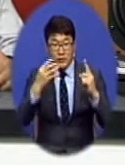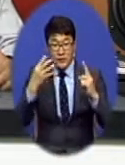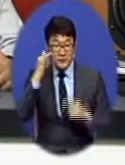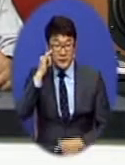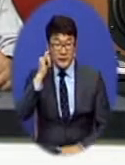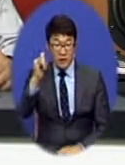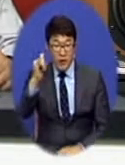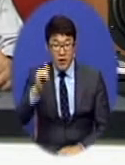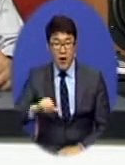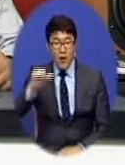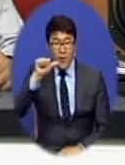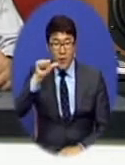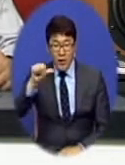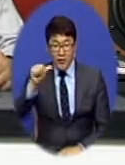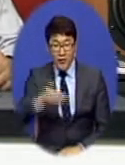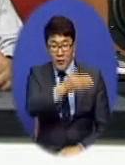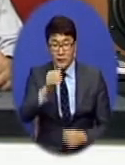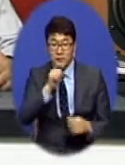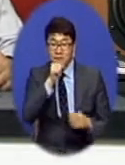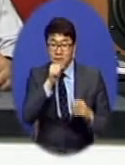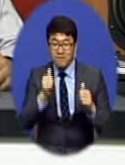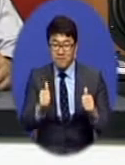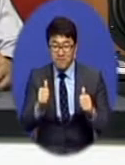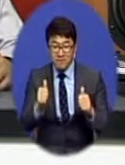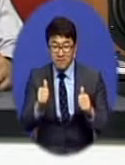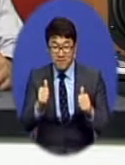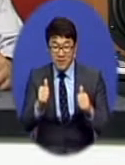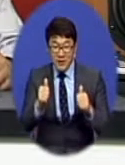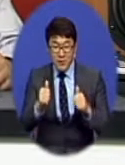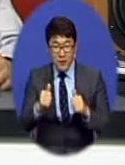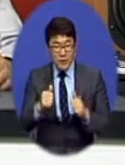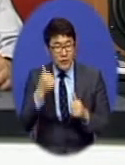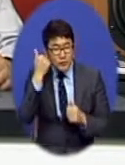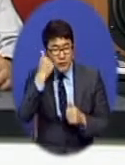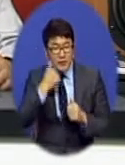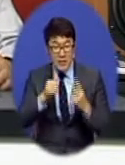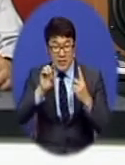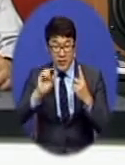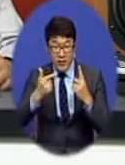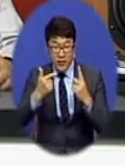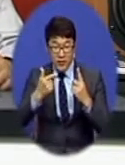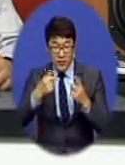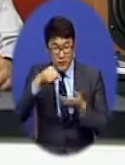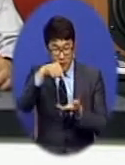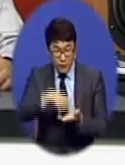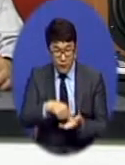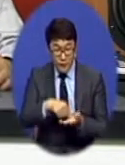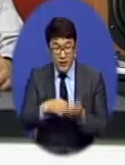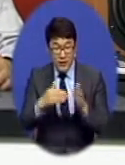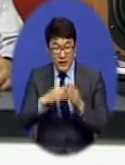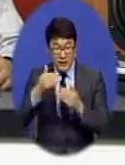060-608-1004번으로 들어오셔서 그쵸? 5번 시청자 심사 번호로 네. 들어오셔서 네. 참여자 번호 1번, 1번.